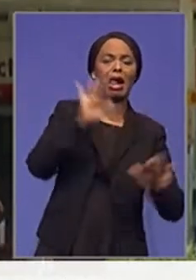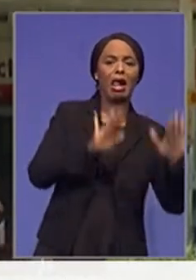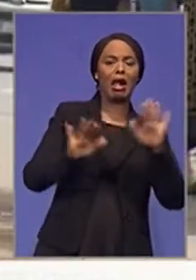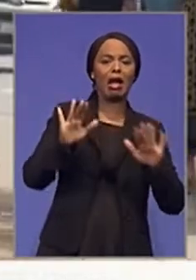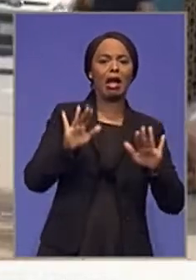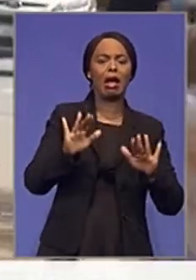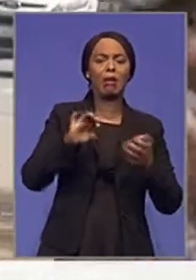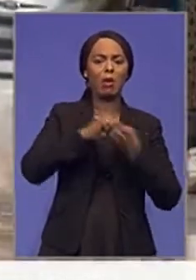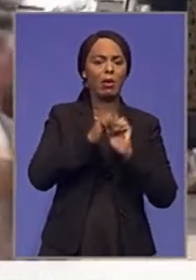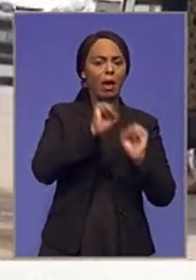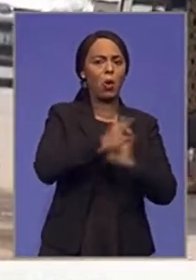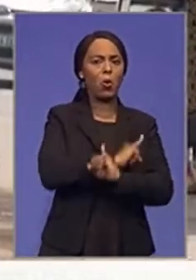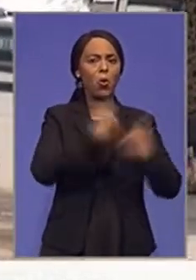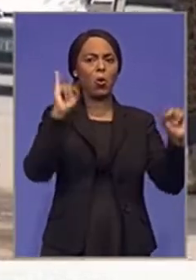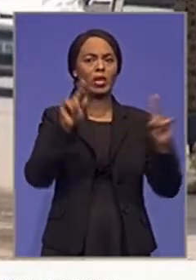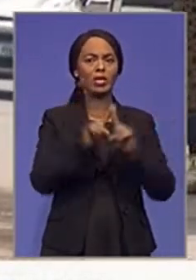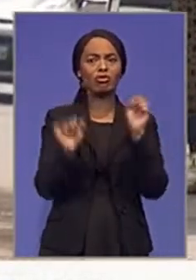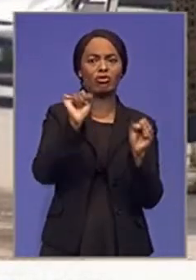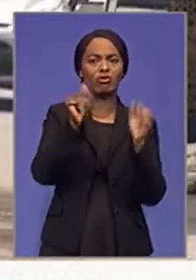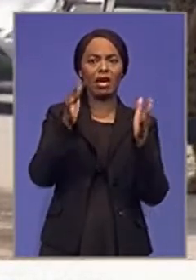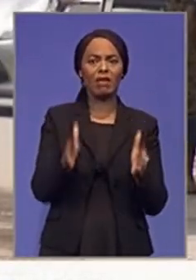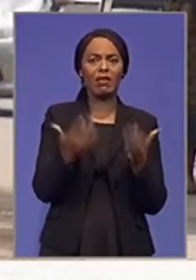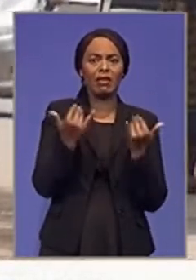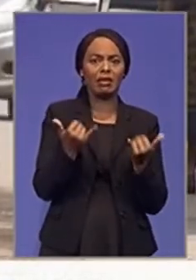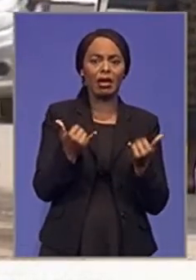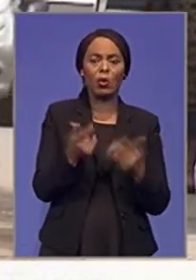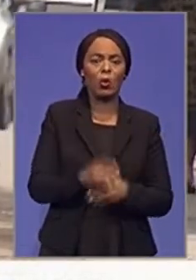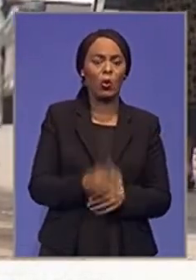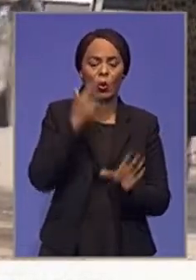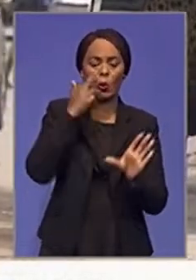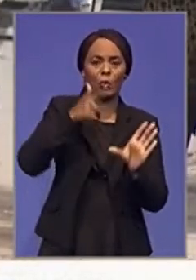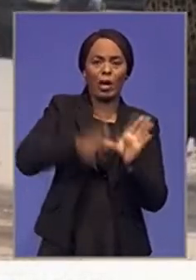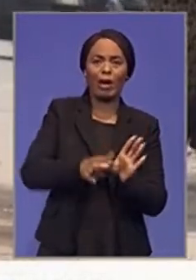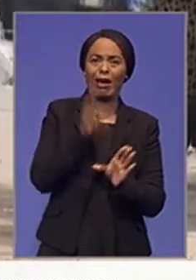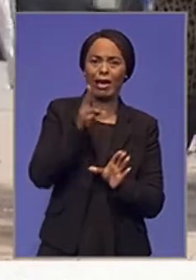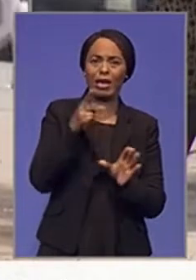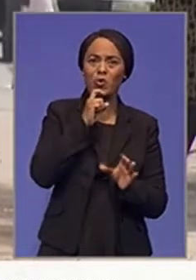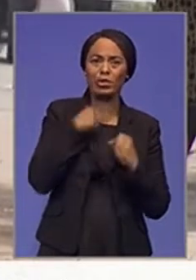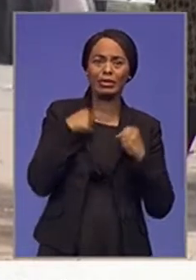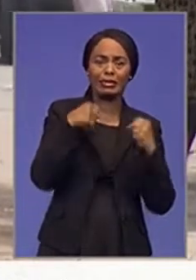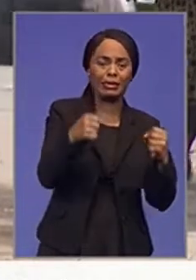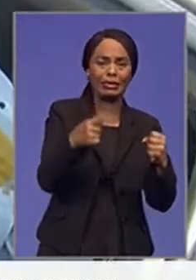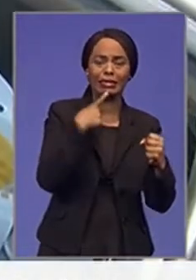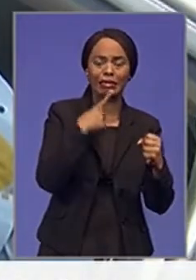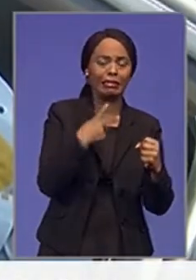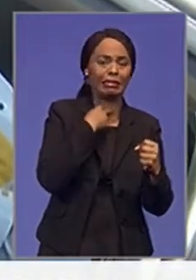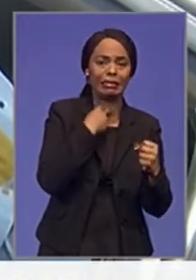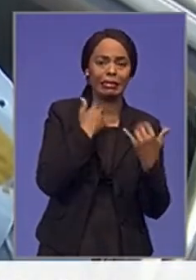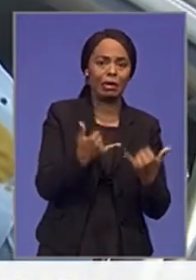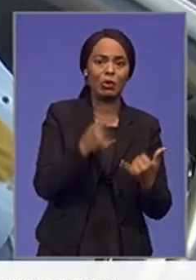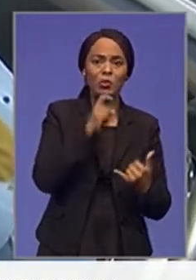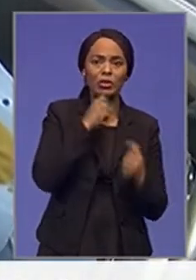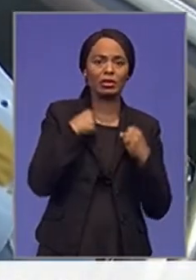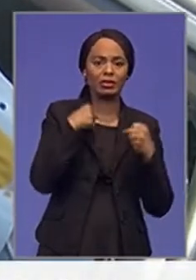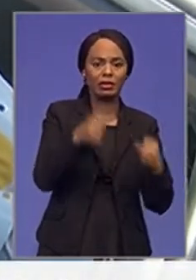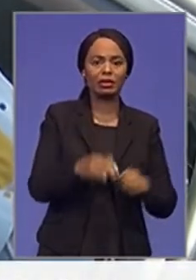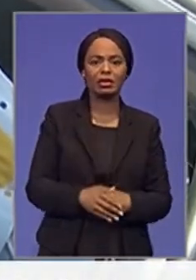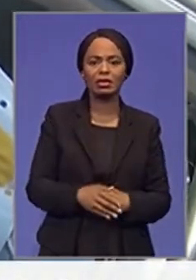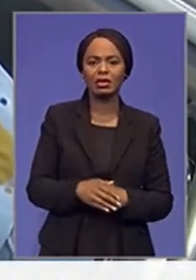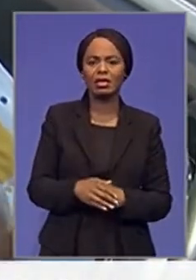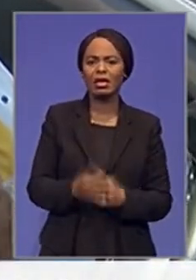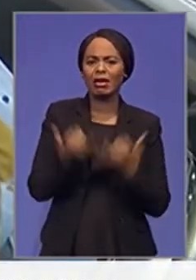feta. Borra dijanaga ba le bantsi ga ba sa tlhola ba tla kgona le go dirisa dijanaga tsa bona. Ga tsa ba ka N4 ntse